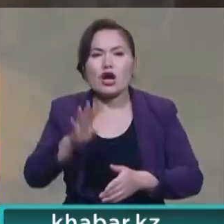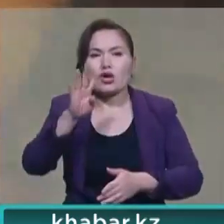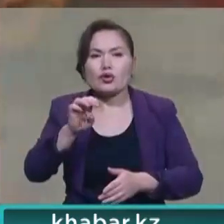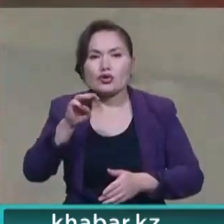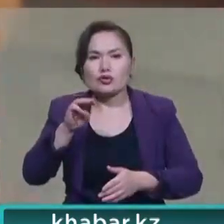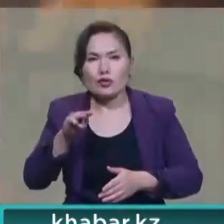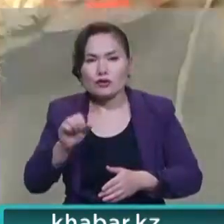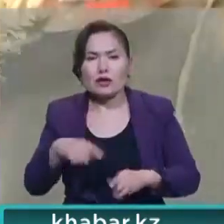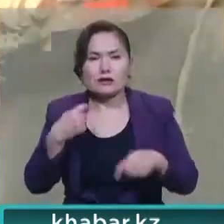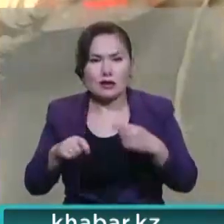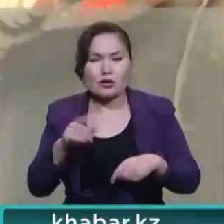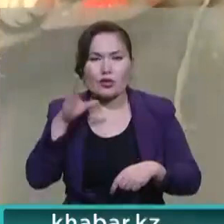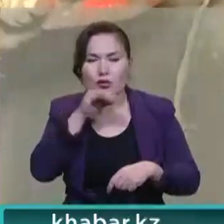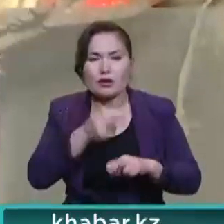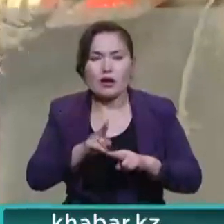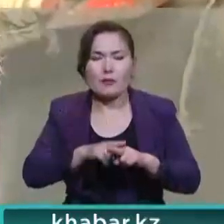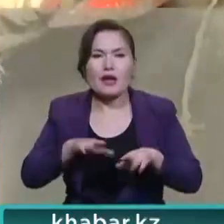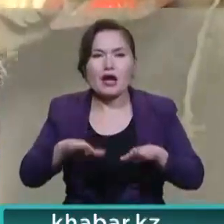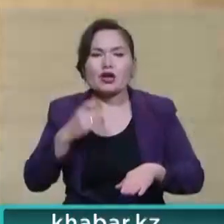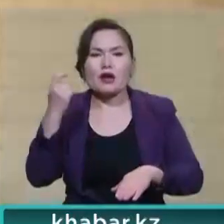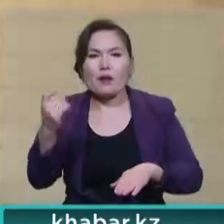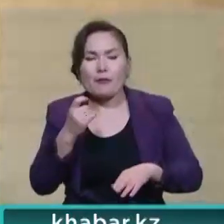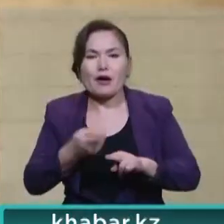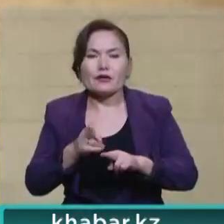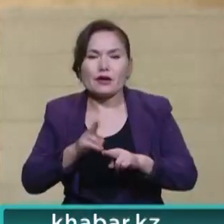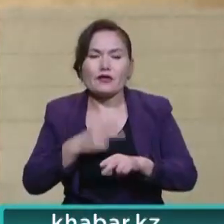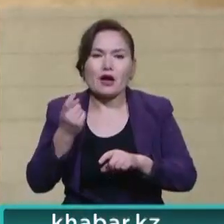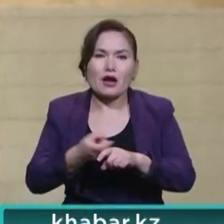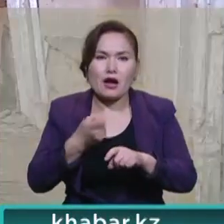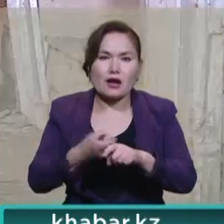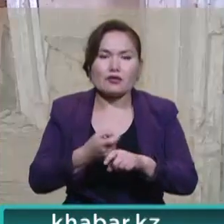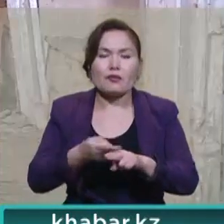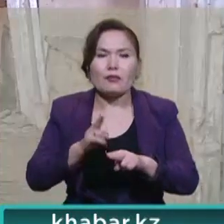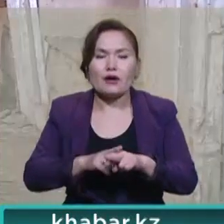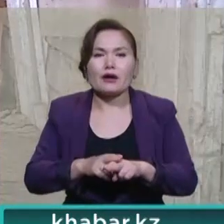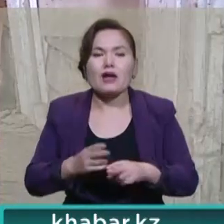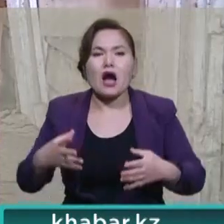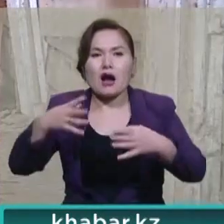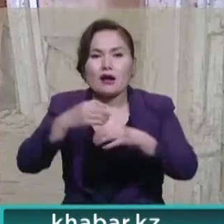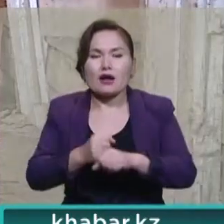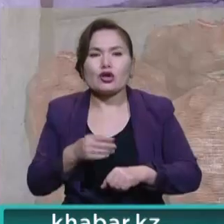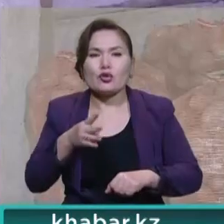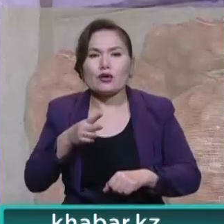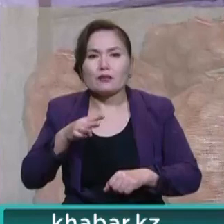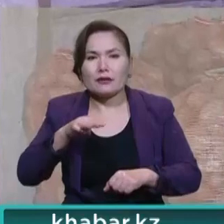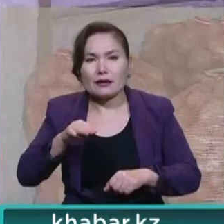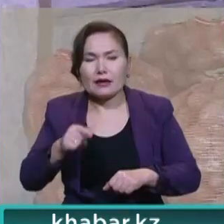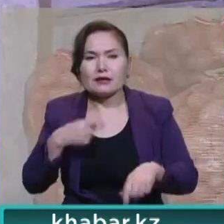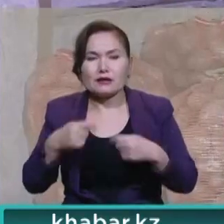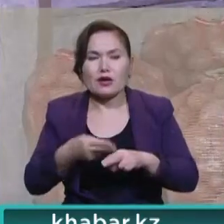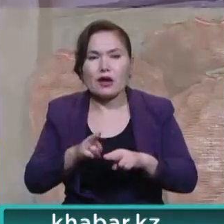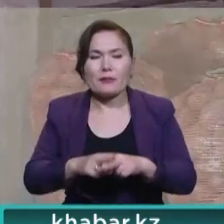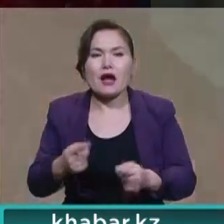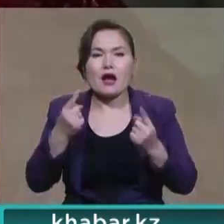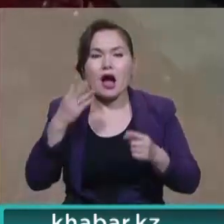тоннасын саудалап үлгерді. Жергілікті шаруалар картоптың әр қабын 4000 теңгеден сатып жатыр. Алынған өнім негізінен облыс аумағы мен ірі